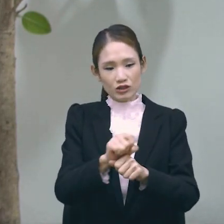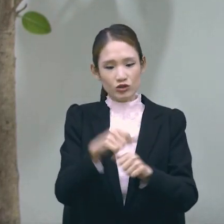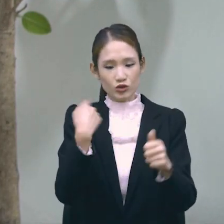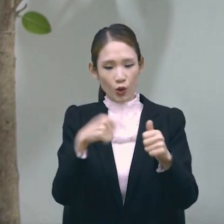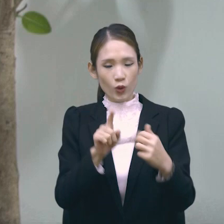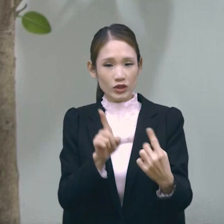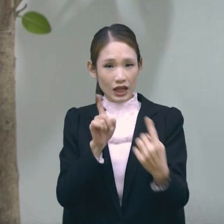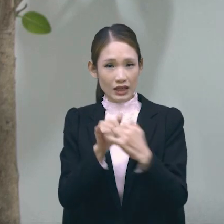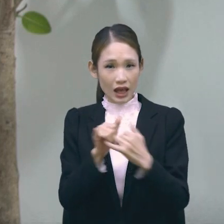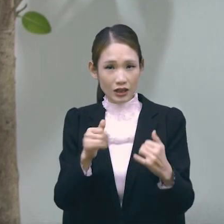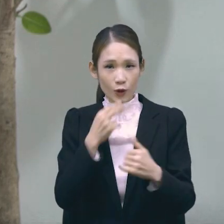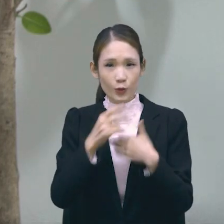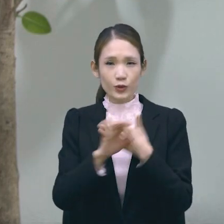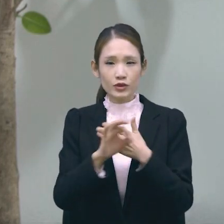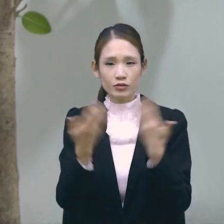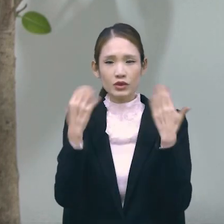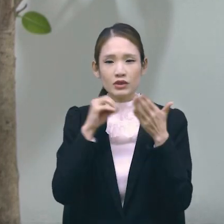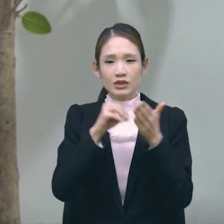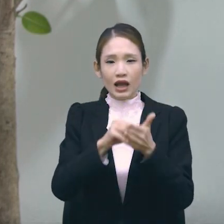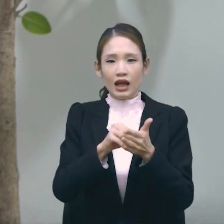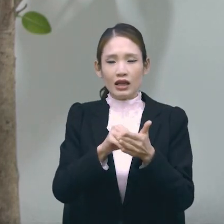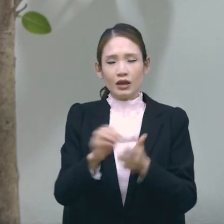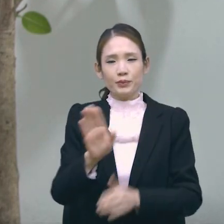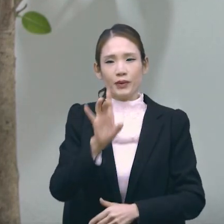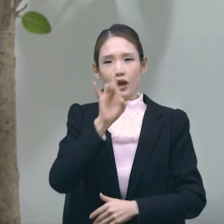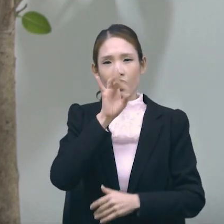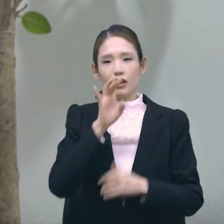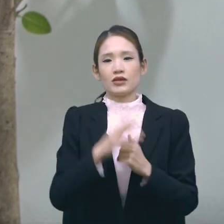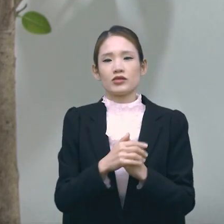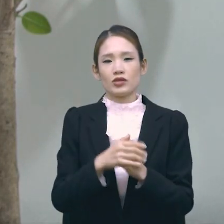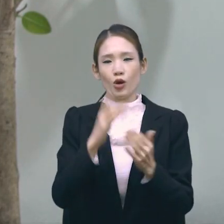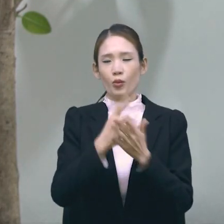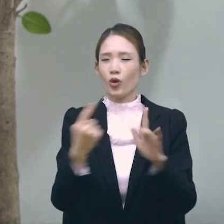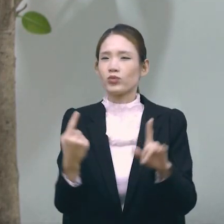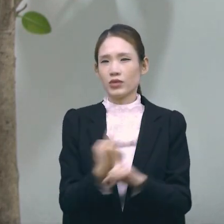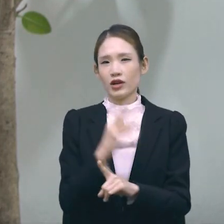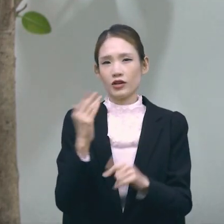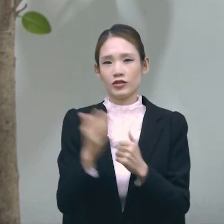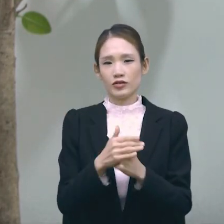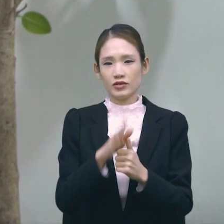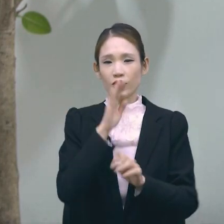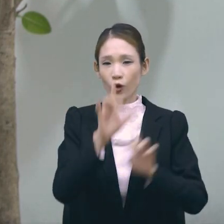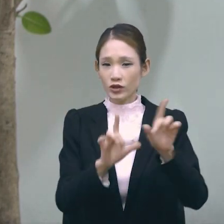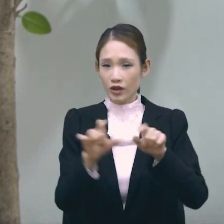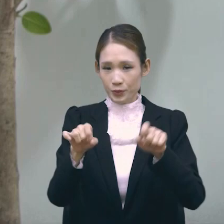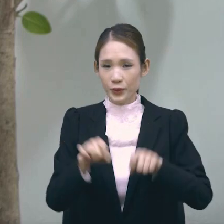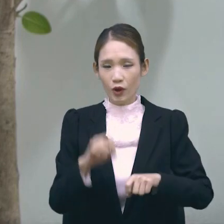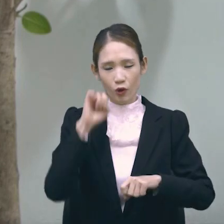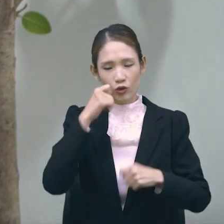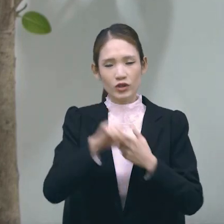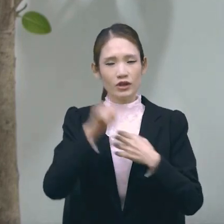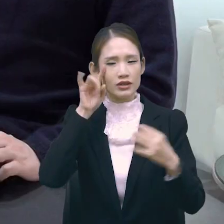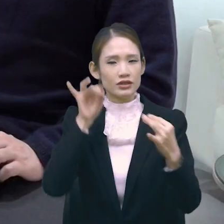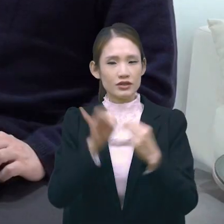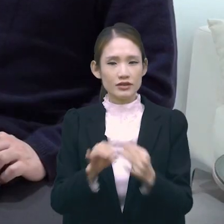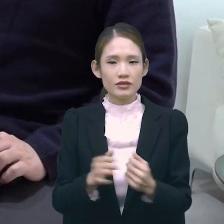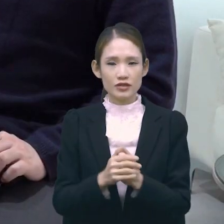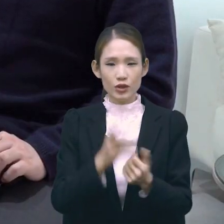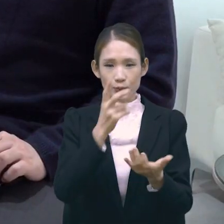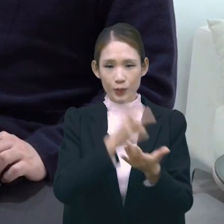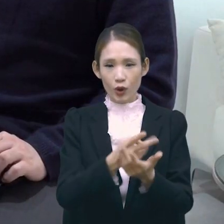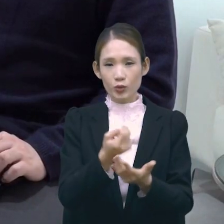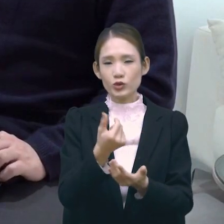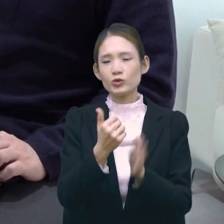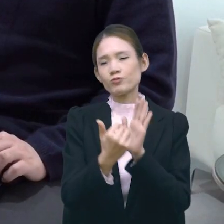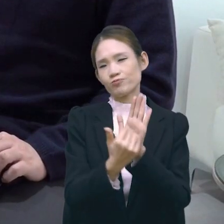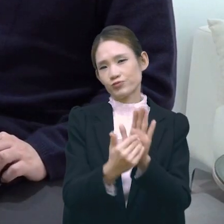특수교육 대상자가 아닌 사람은 특수학교에 입학할 수는 없는 상황이니까 그러니까 법을 바꿔야 되니까 네. 그래서 현실적으로는 어렵지만 전 찬성입니다. 네. 아 이게